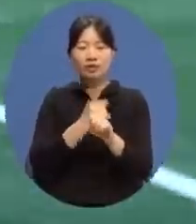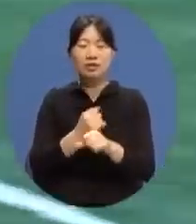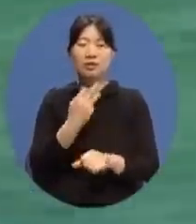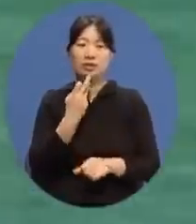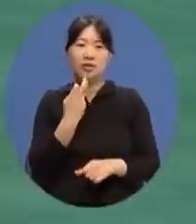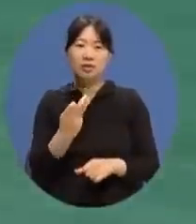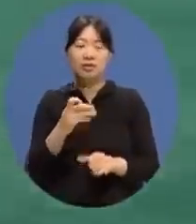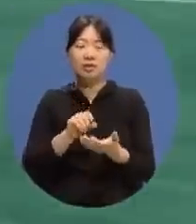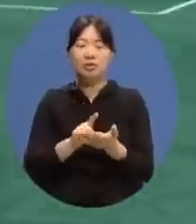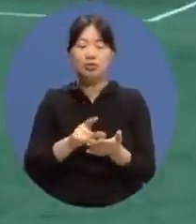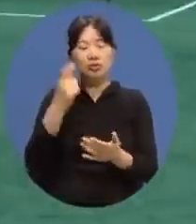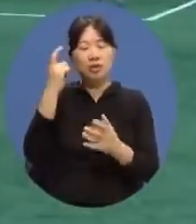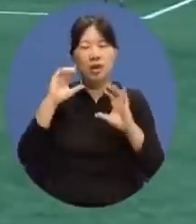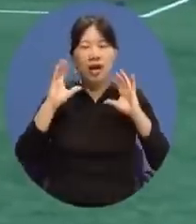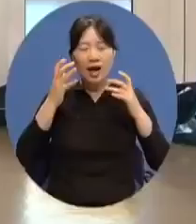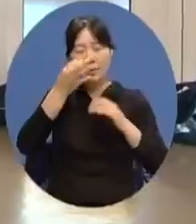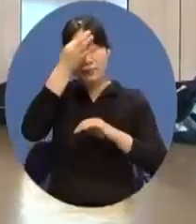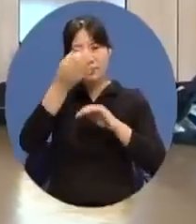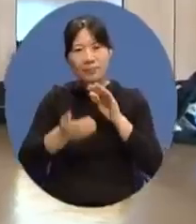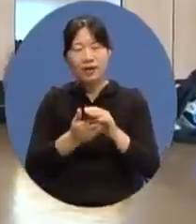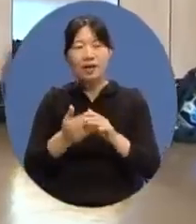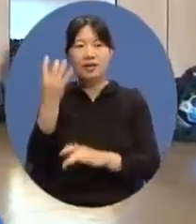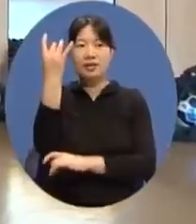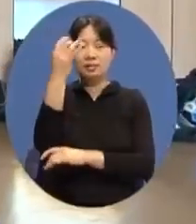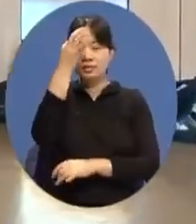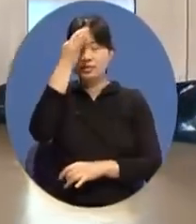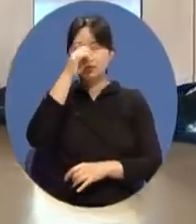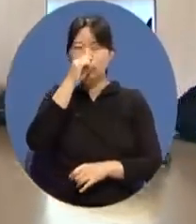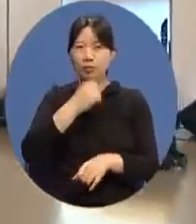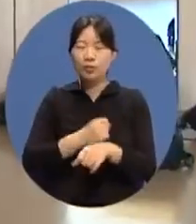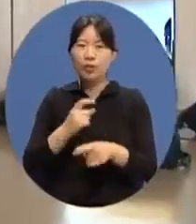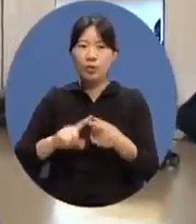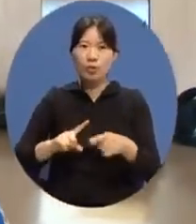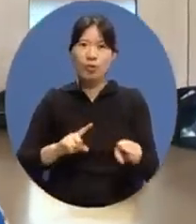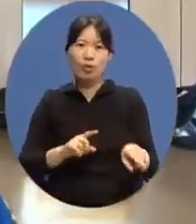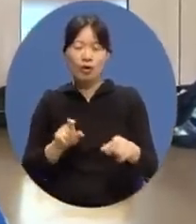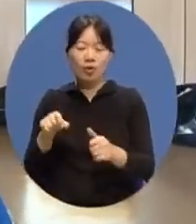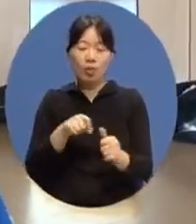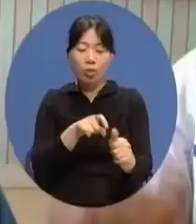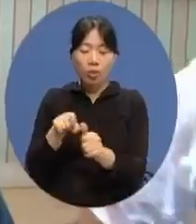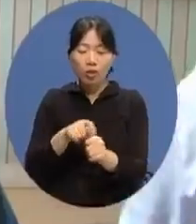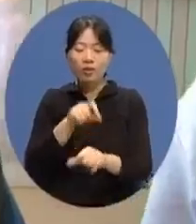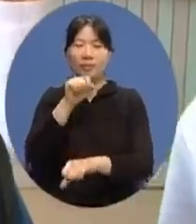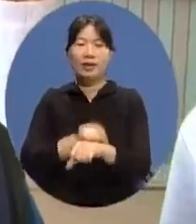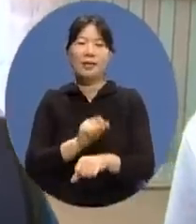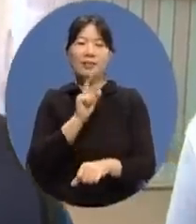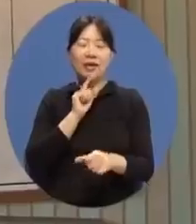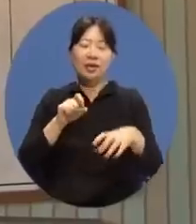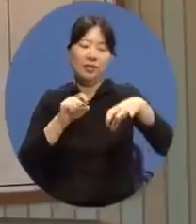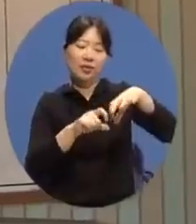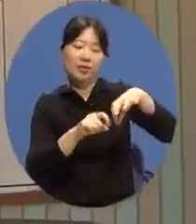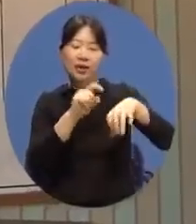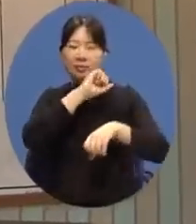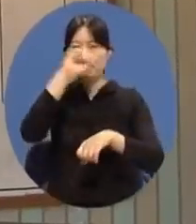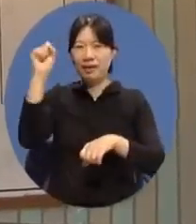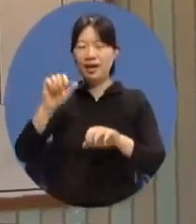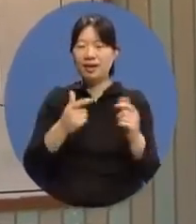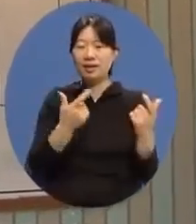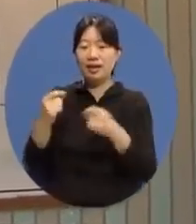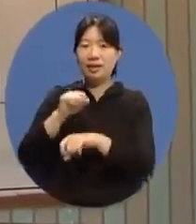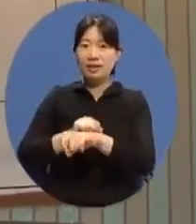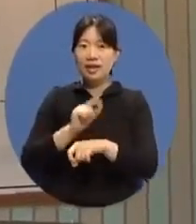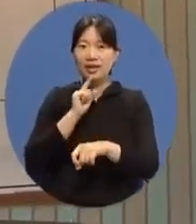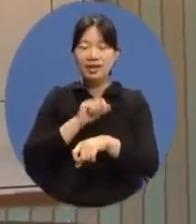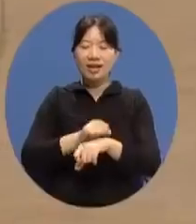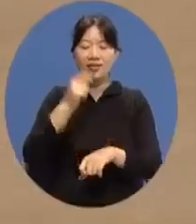신동 김상준. 기본기도 좋고 킥도 좋고 드리블도 잘해요. 골을 많이 넣어요. 다 잘해요. 그냥